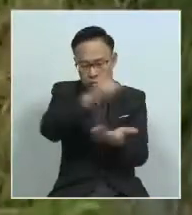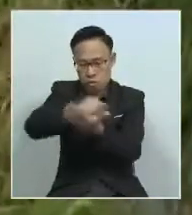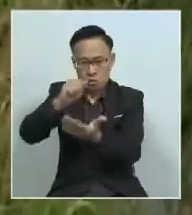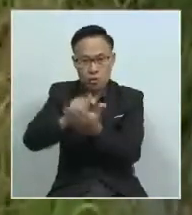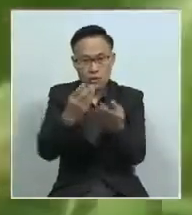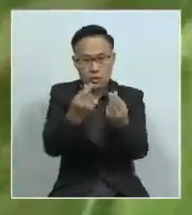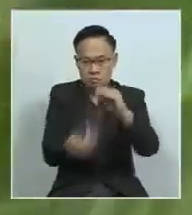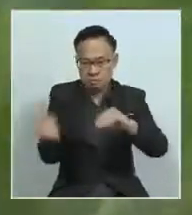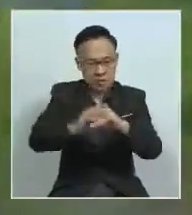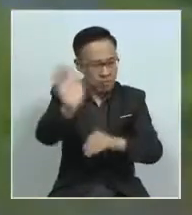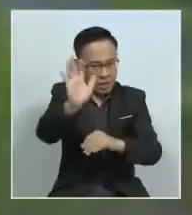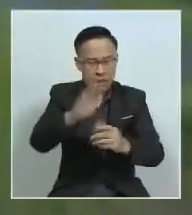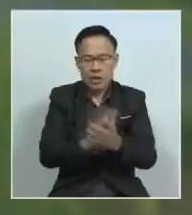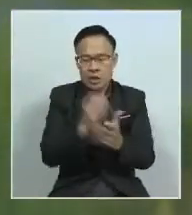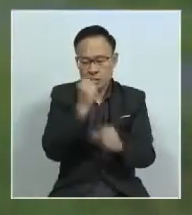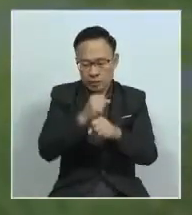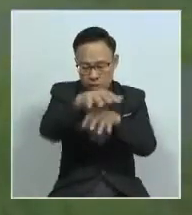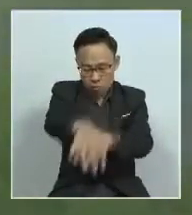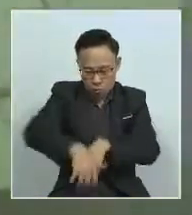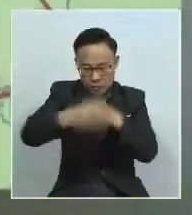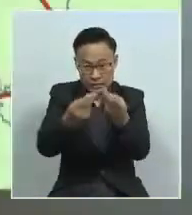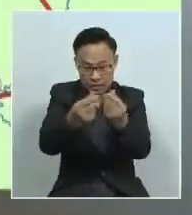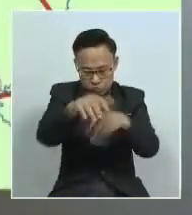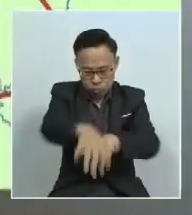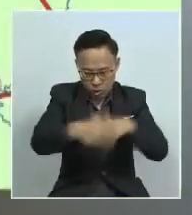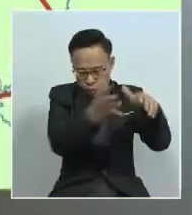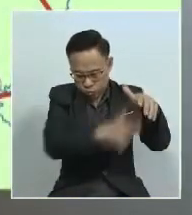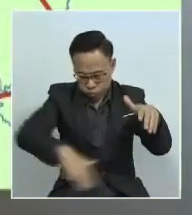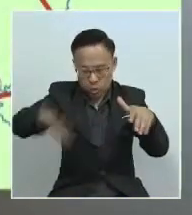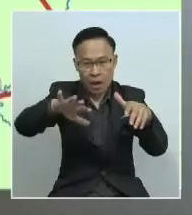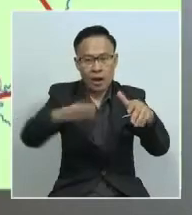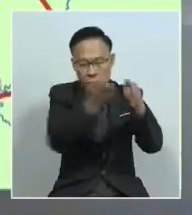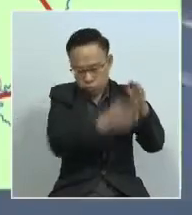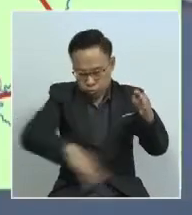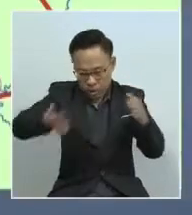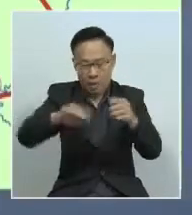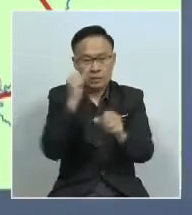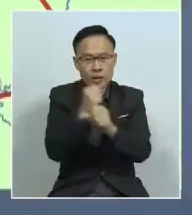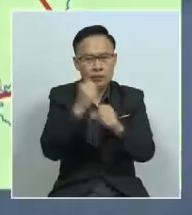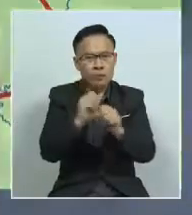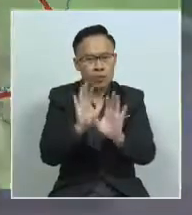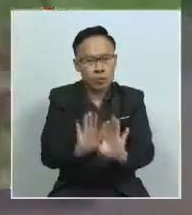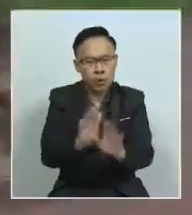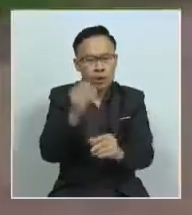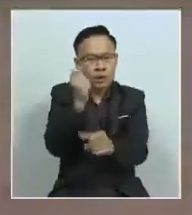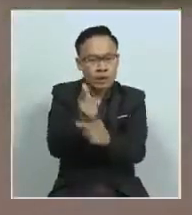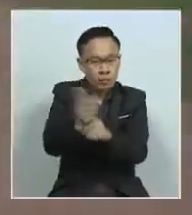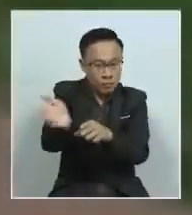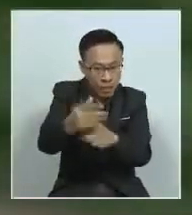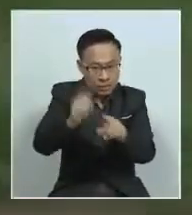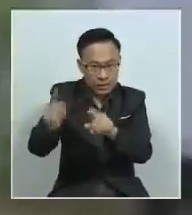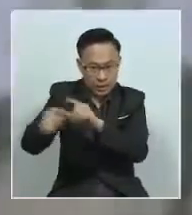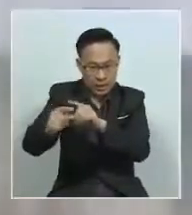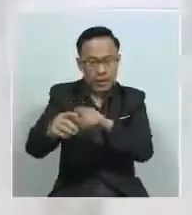ทินปลูกพืชขุดลอกตะกอนดินบึงบรเพชรขุดบึงลักษณะเป็นวังปลาเพื่อรักษาระบบนิเวศด้านประมงและเพื่อให้การบริหารจัด